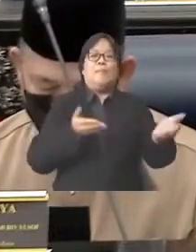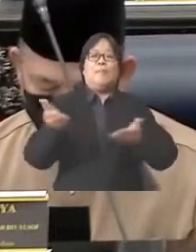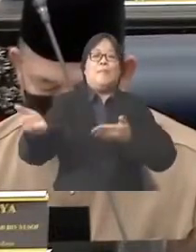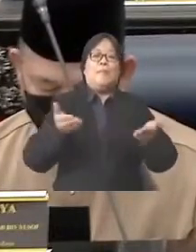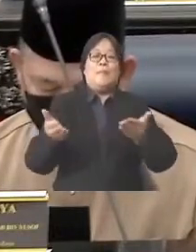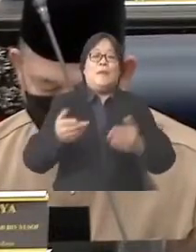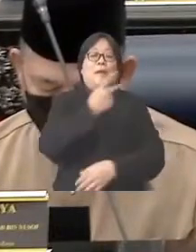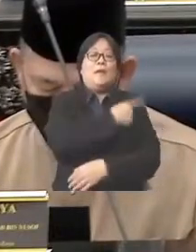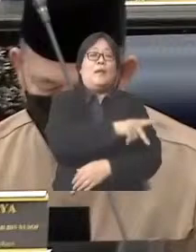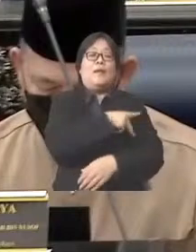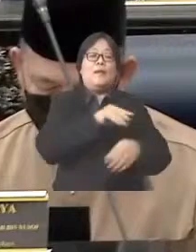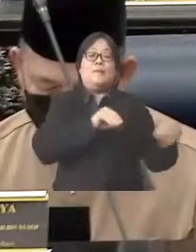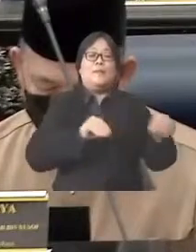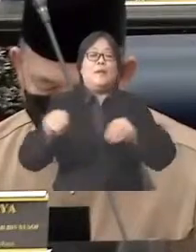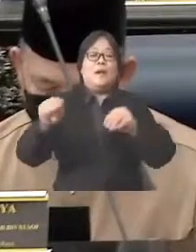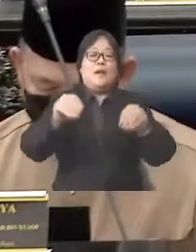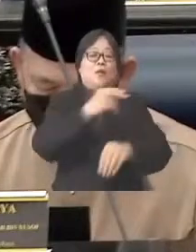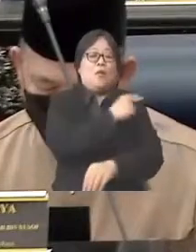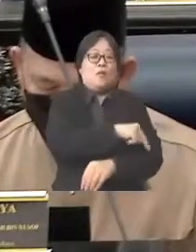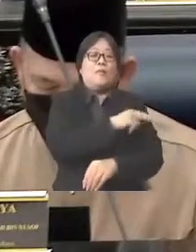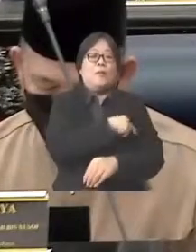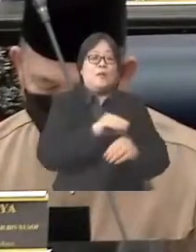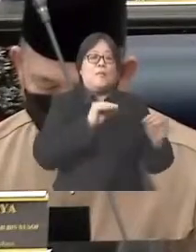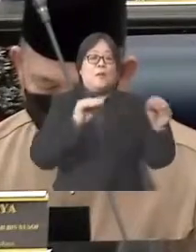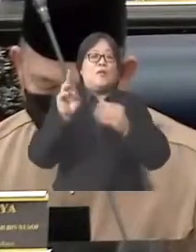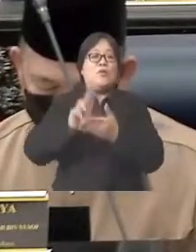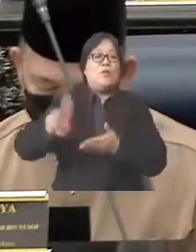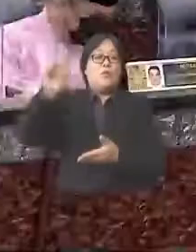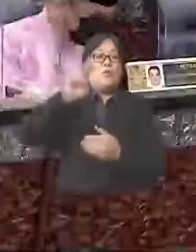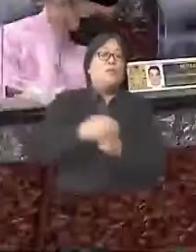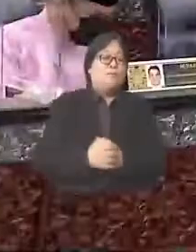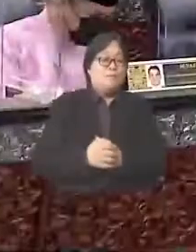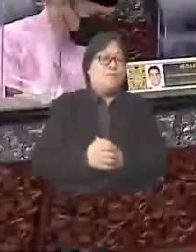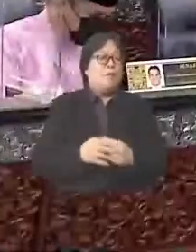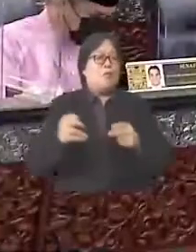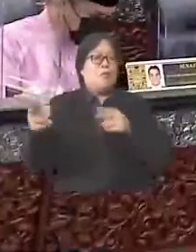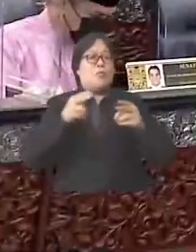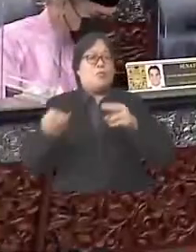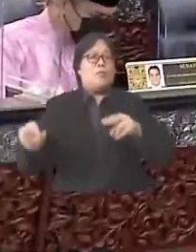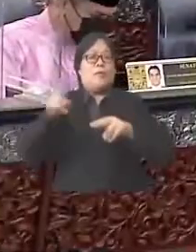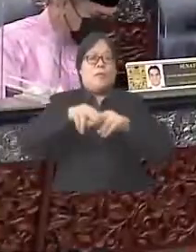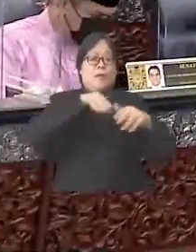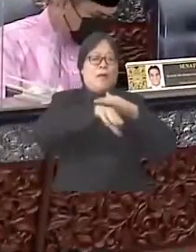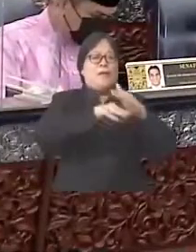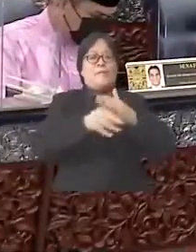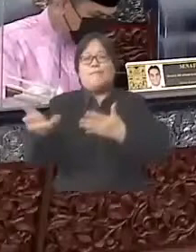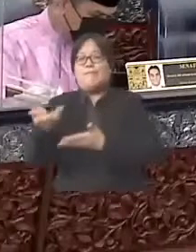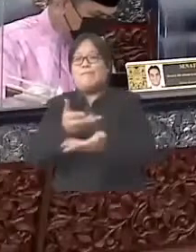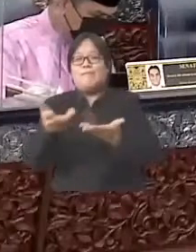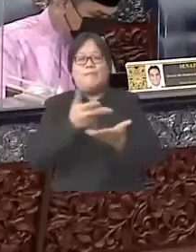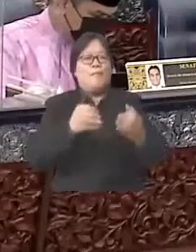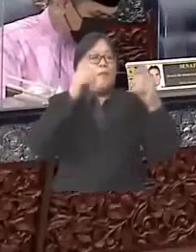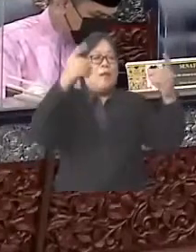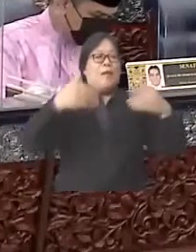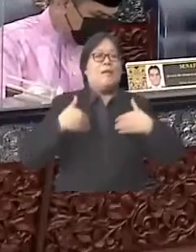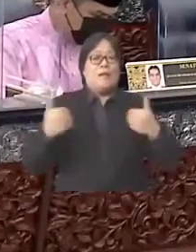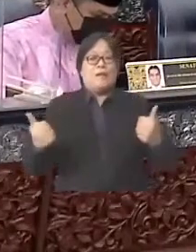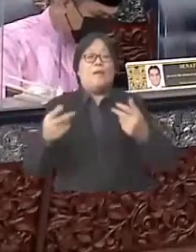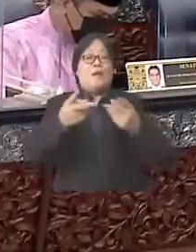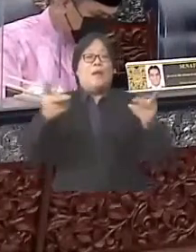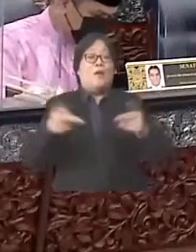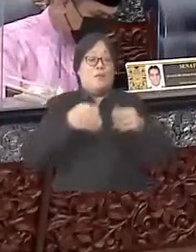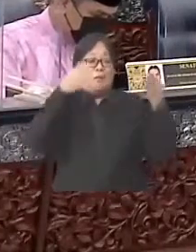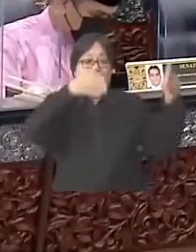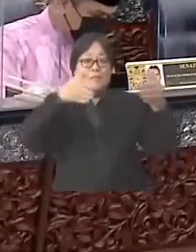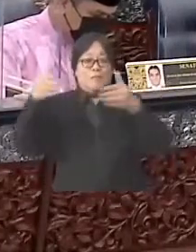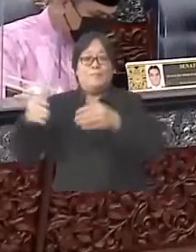peringatan klinik bergerak oleh Hospital penghancur juniverse sebagai user menambah excess saringan dan pendidikan kesehatan di kawasan-kawasan